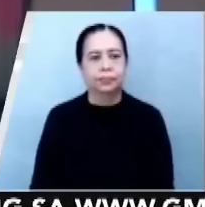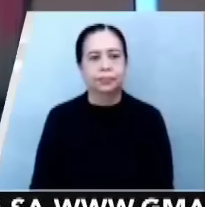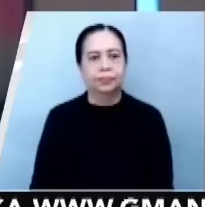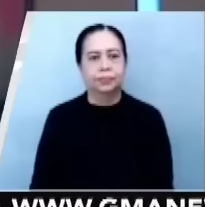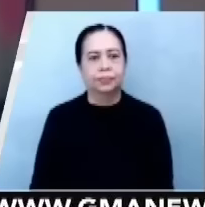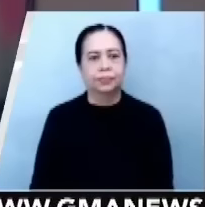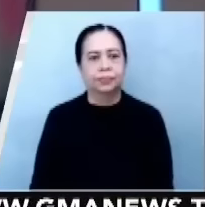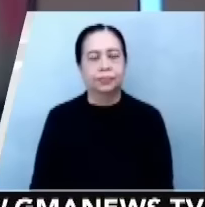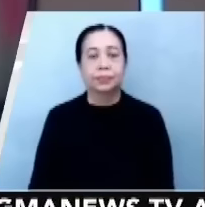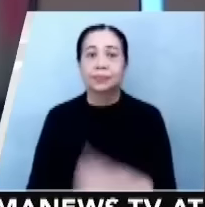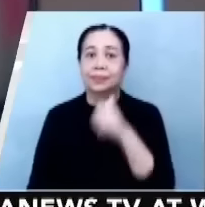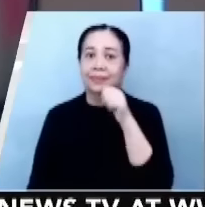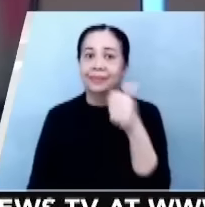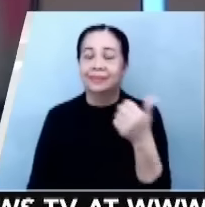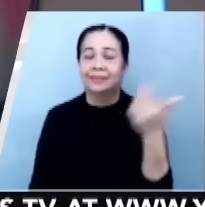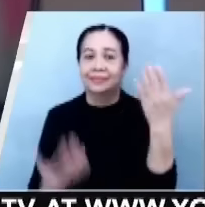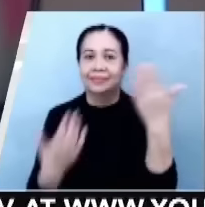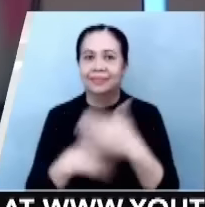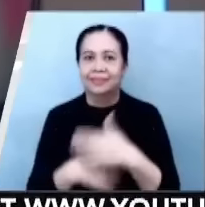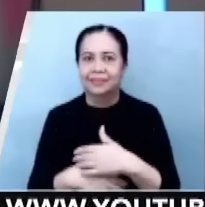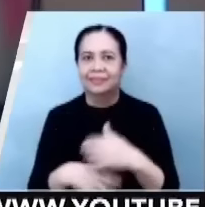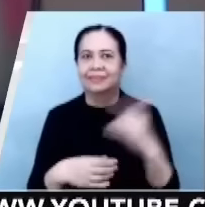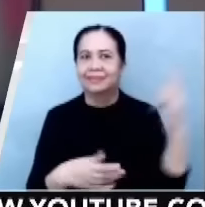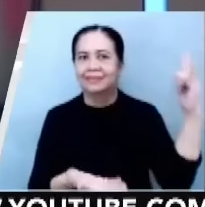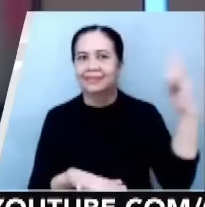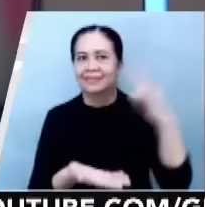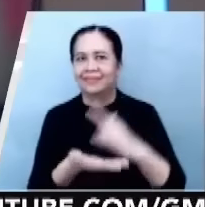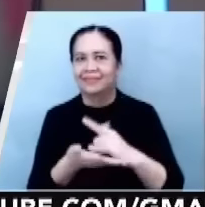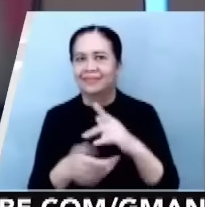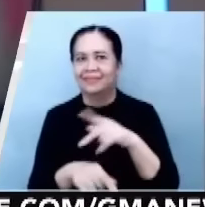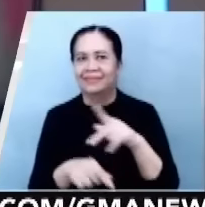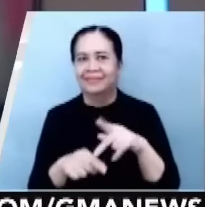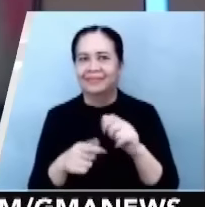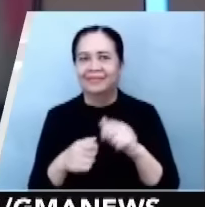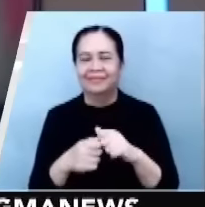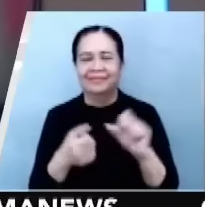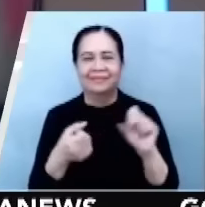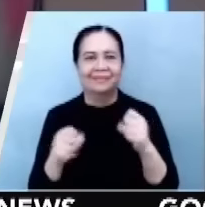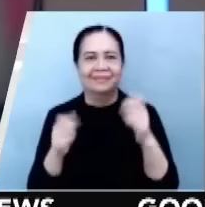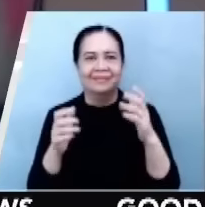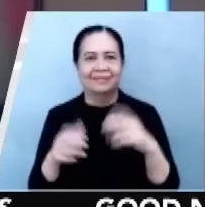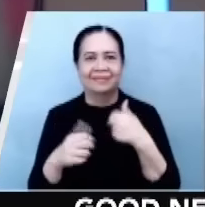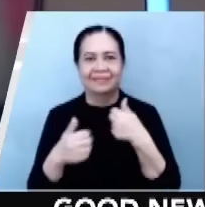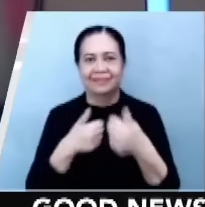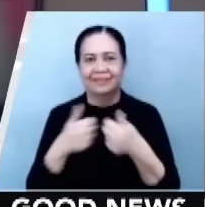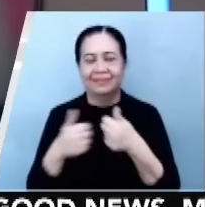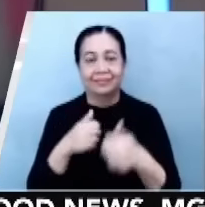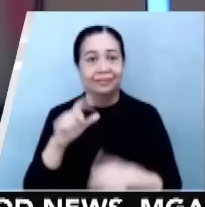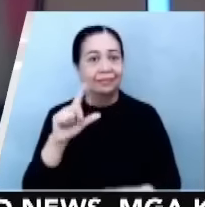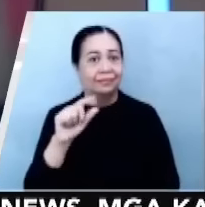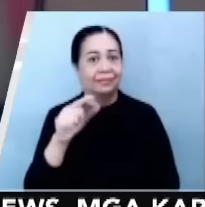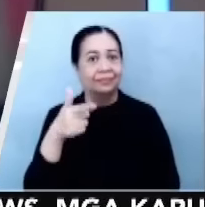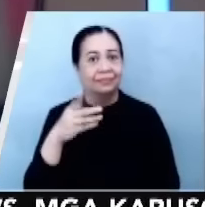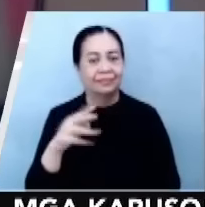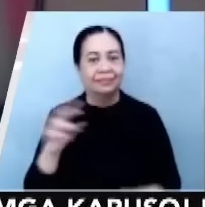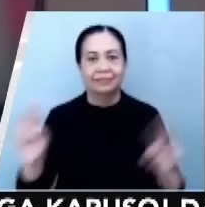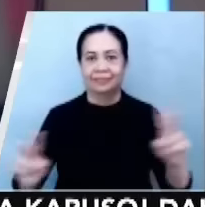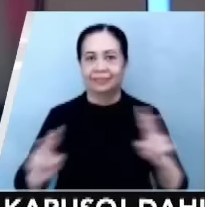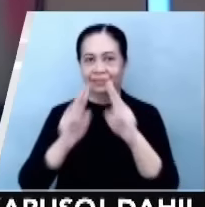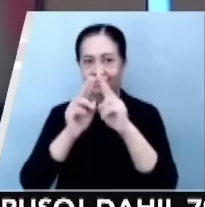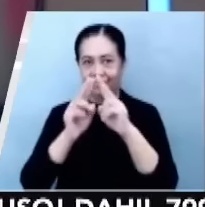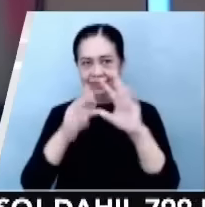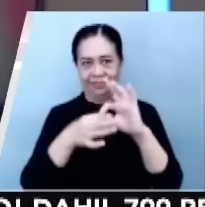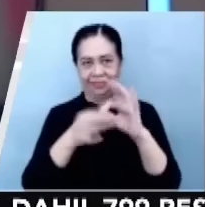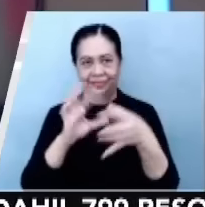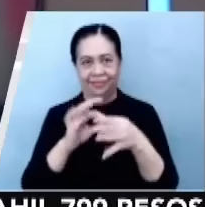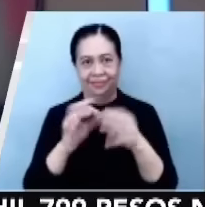Bukas ng gabi na inaasahang makakauwi sa bansa ang iba pang atletang lumaban sa 2024 Paris Olympics. Kabilang